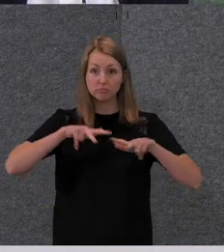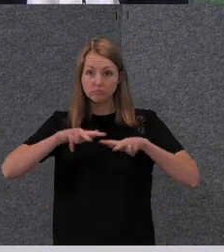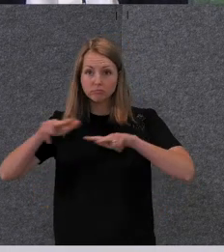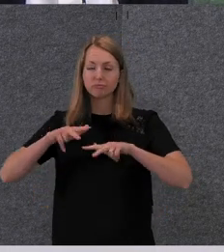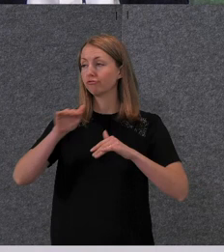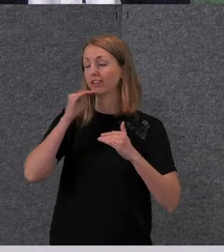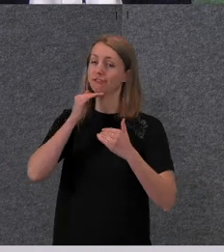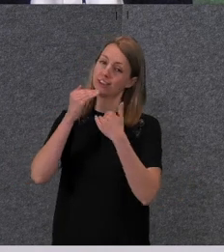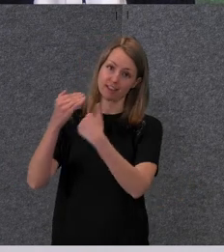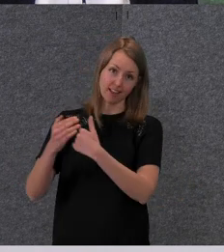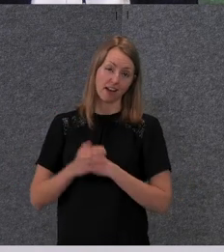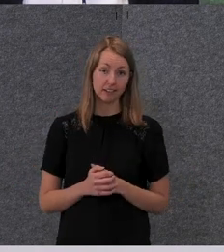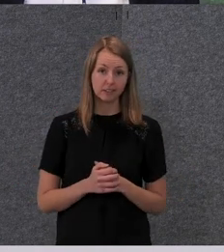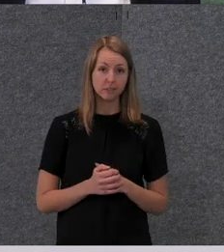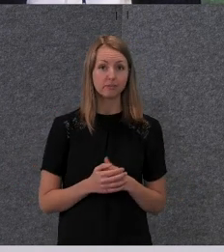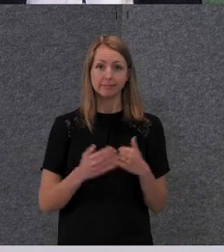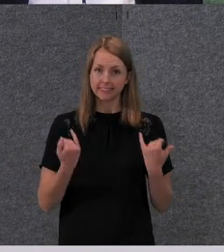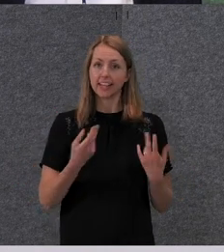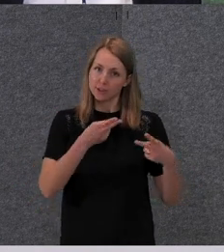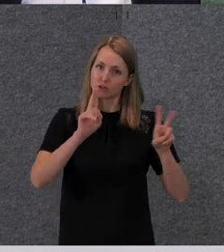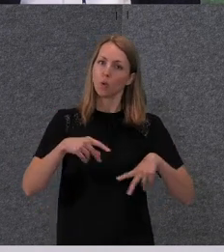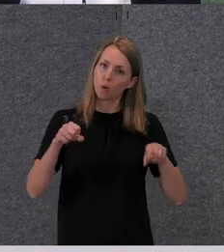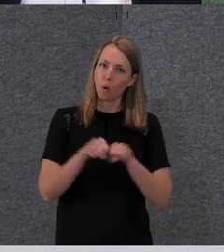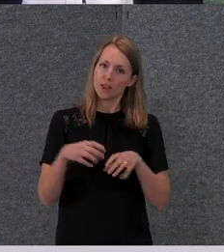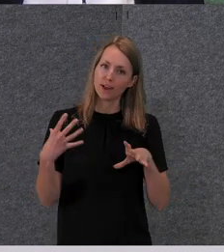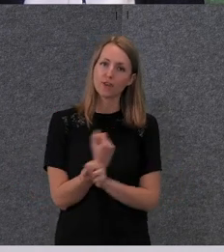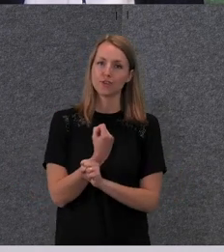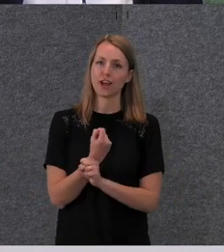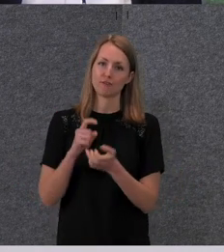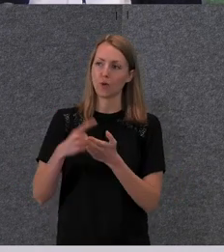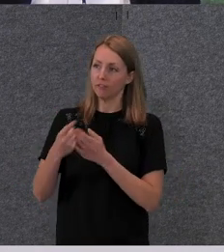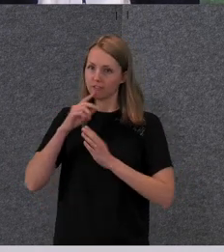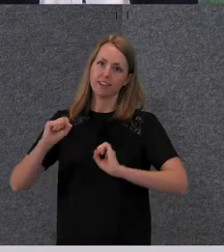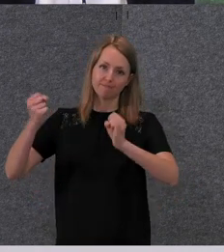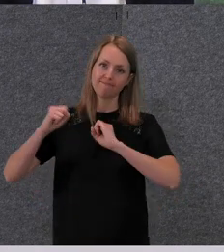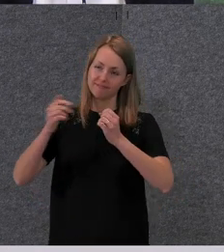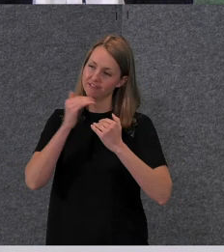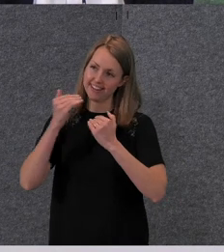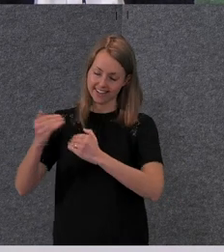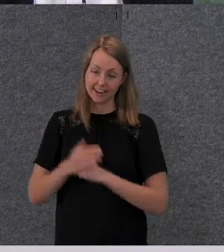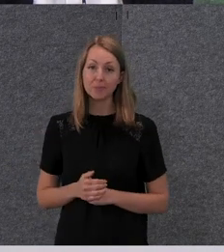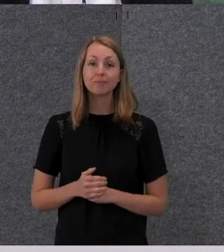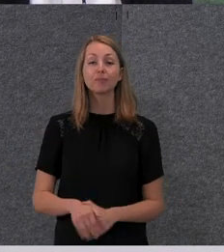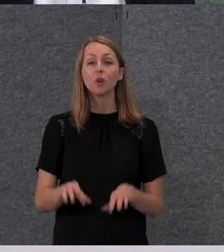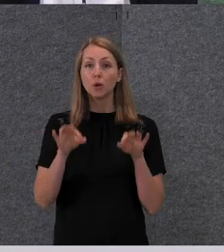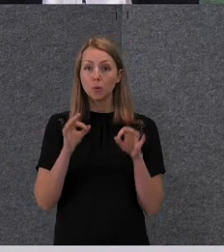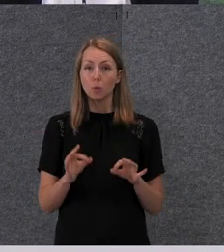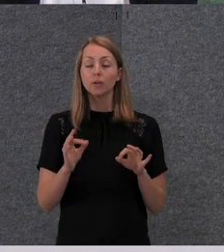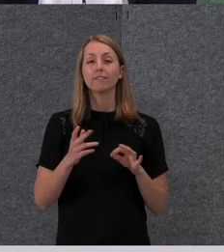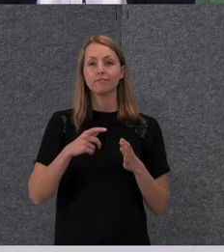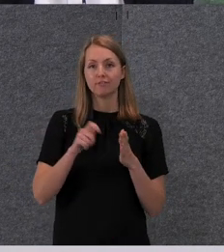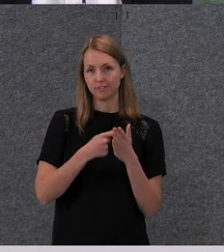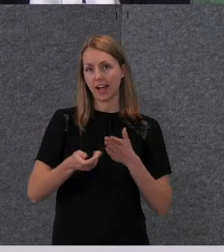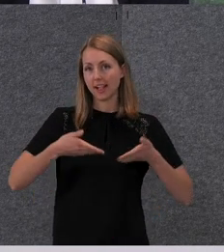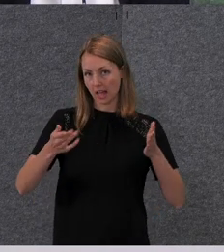an euch. Also auch jetzt, dass wir jetzt hier wieder online sind, das ist euer Verdienst. Vielen Dank. Es geht weiter. Wir hatten ja schon den Wahlgang